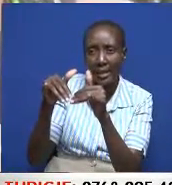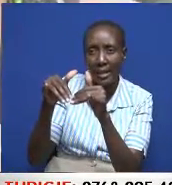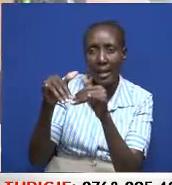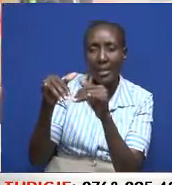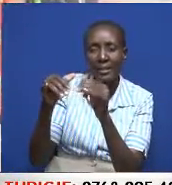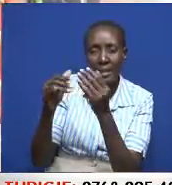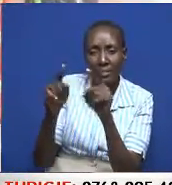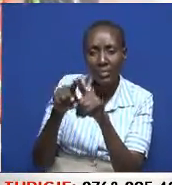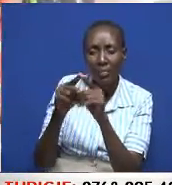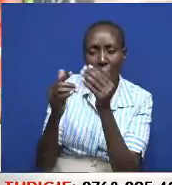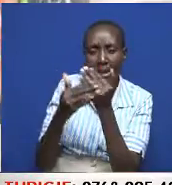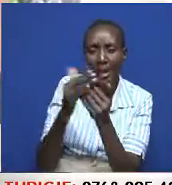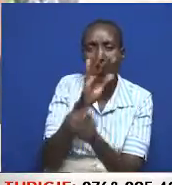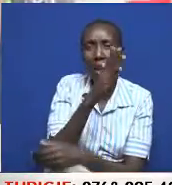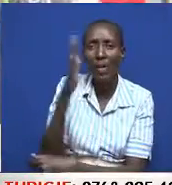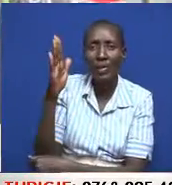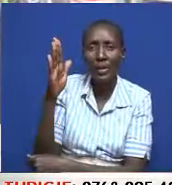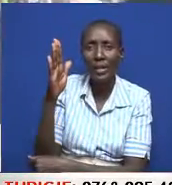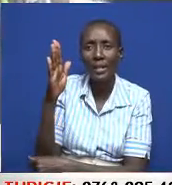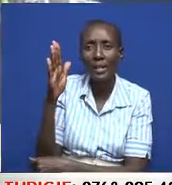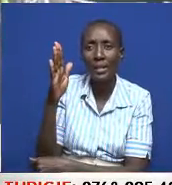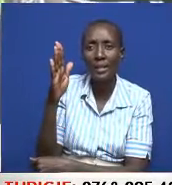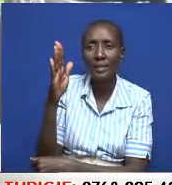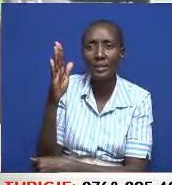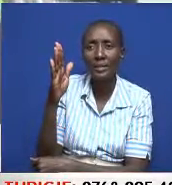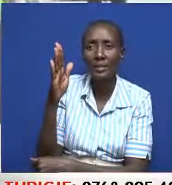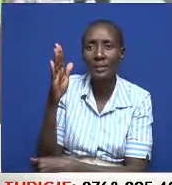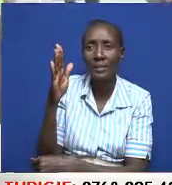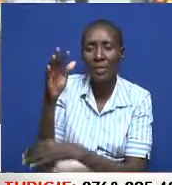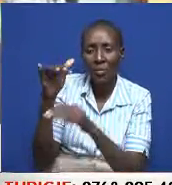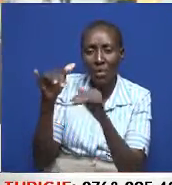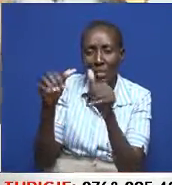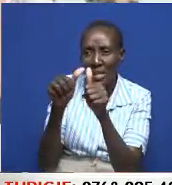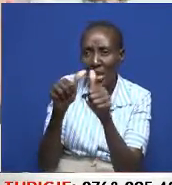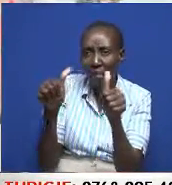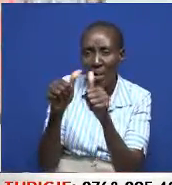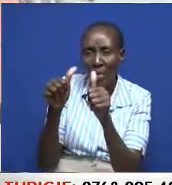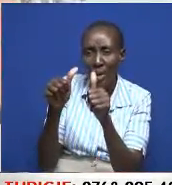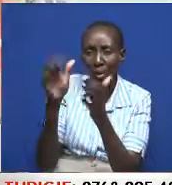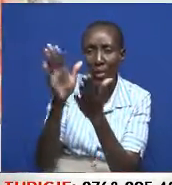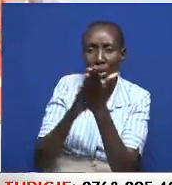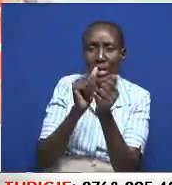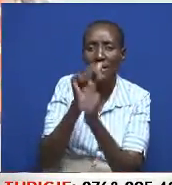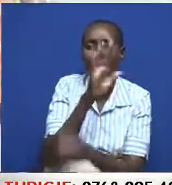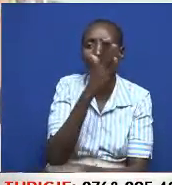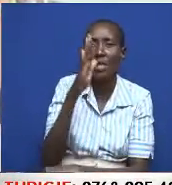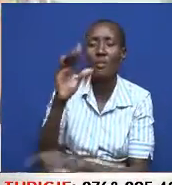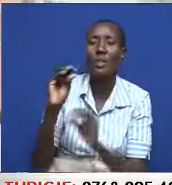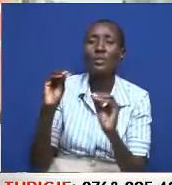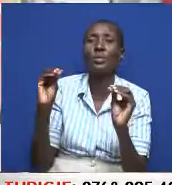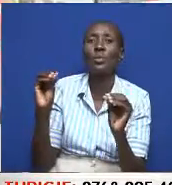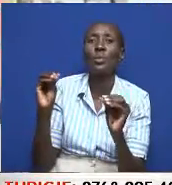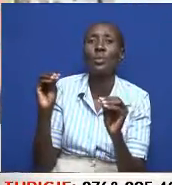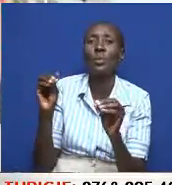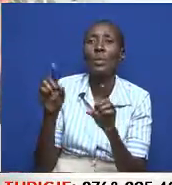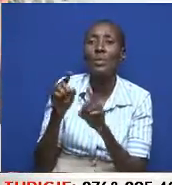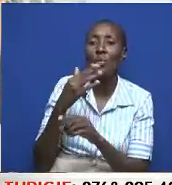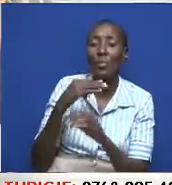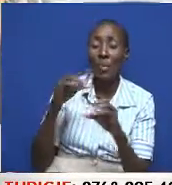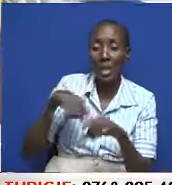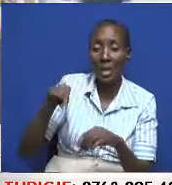tuishi kwa masharti ili tusifanye mambo ya madhara kwa ya msitu. Ya pili, tunataka kama jamii ya